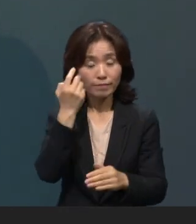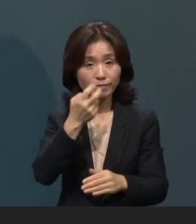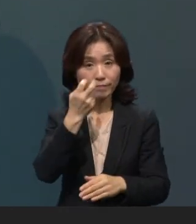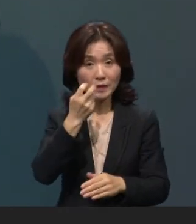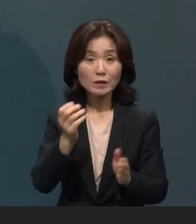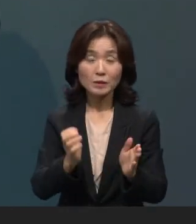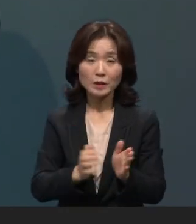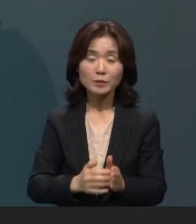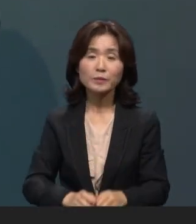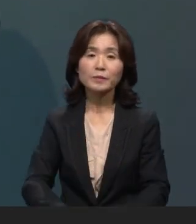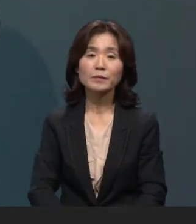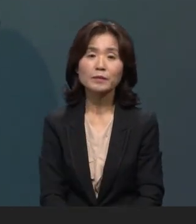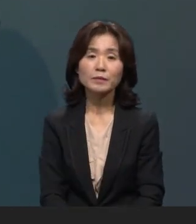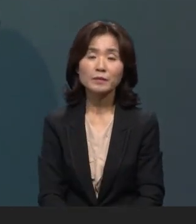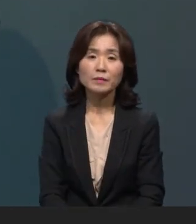설 합니다